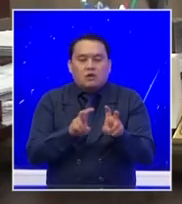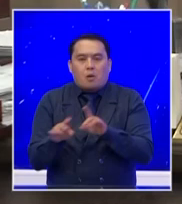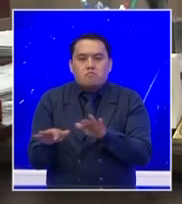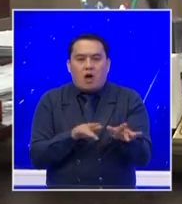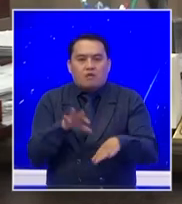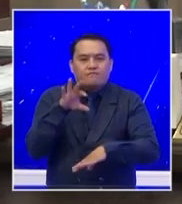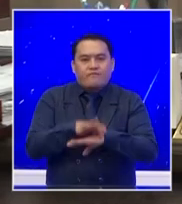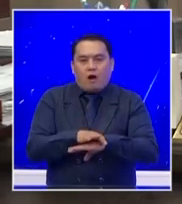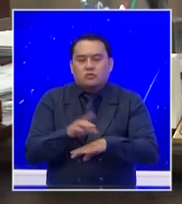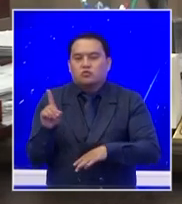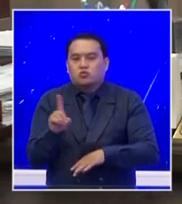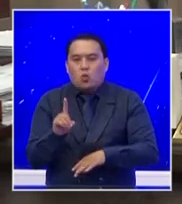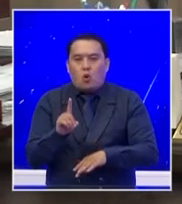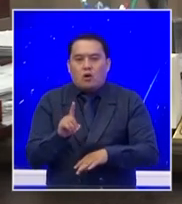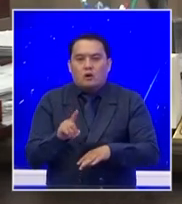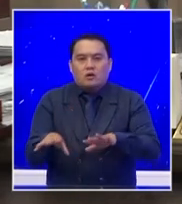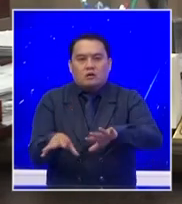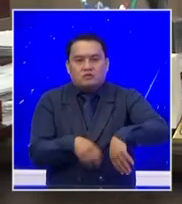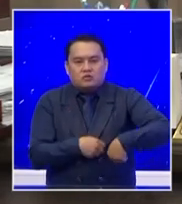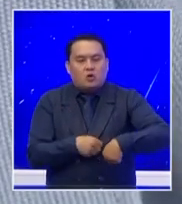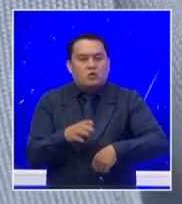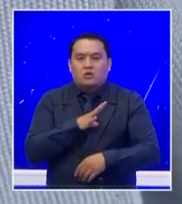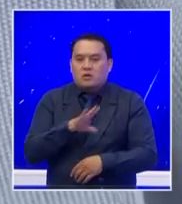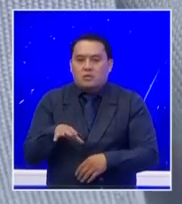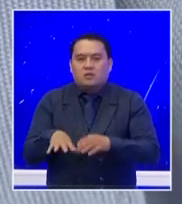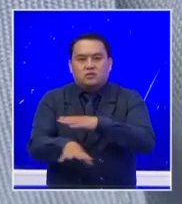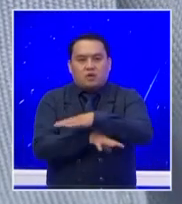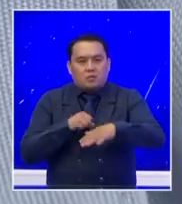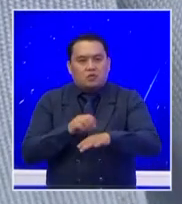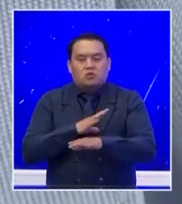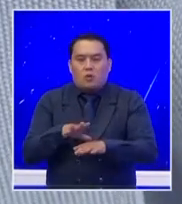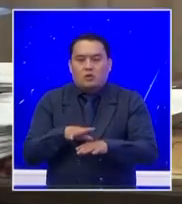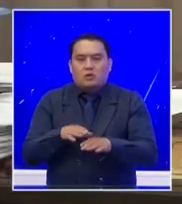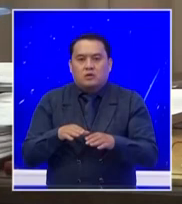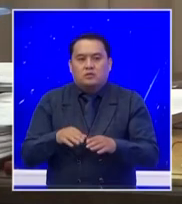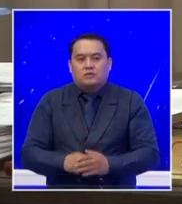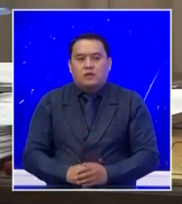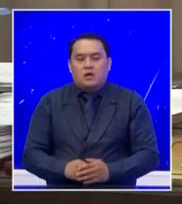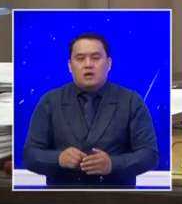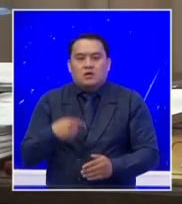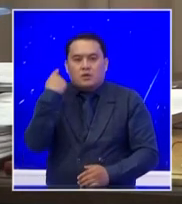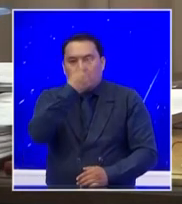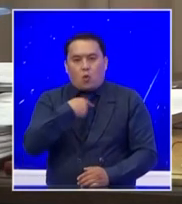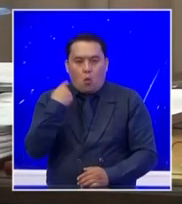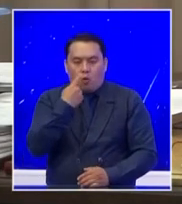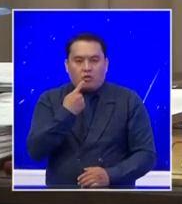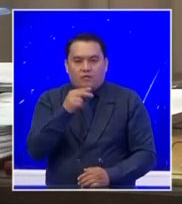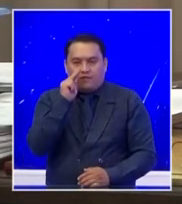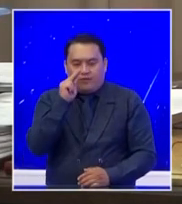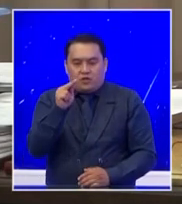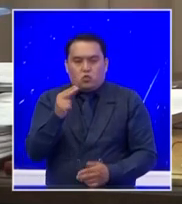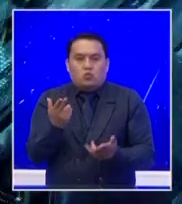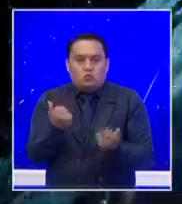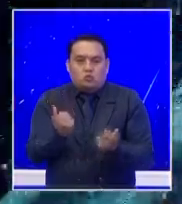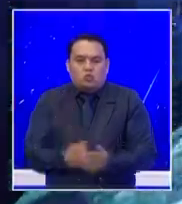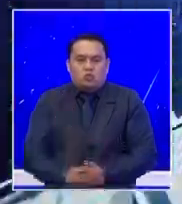был выявлен факт не кражи, а совершения разбойного нападения в отношении последнего. Подозреваемый М. вину свою признал в полном